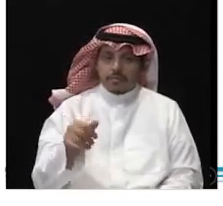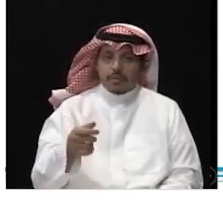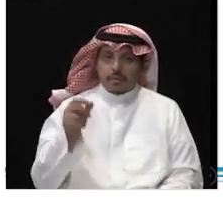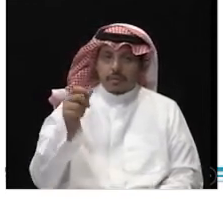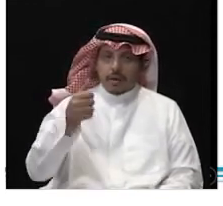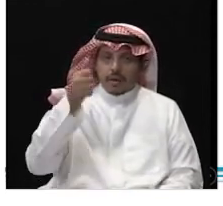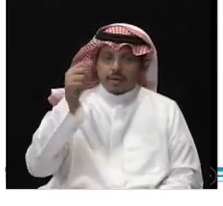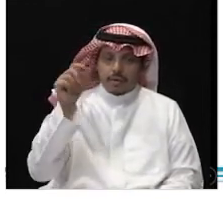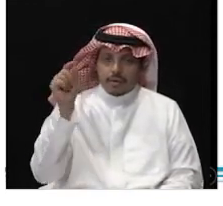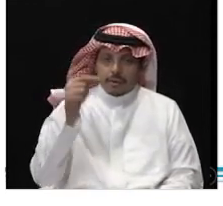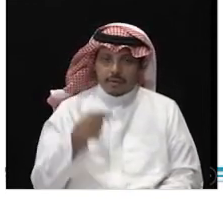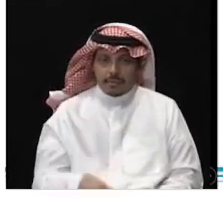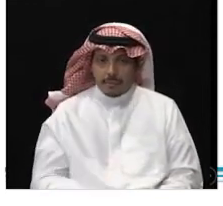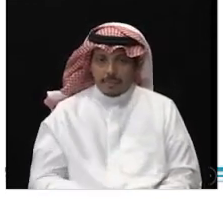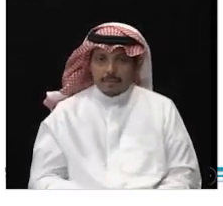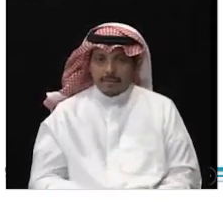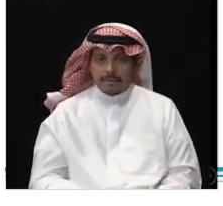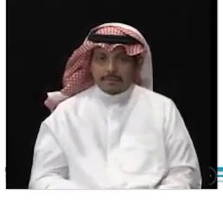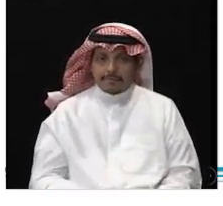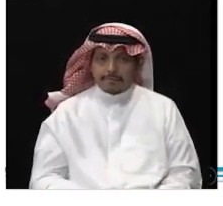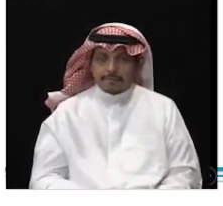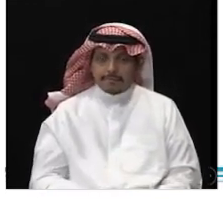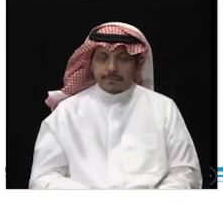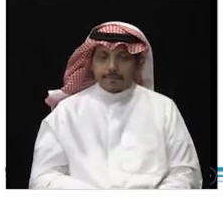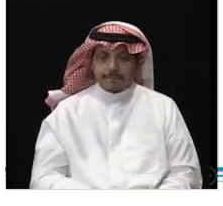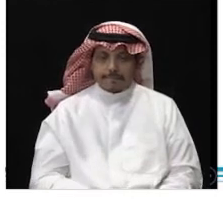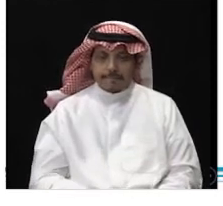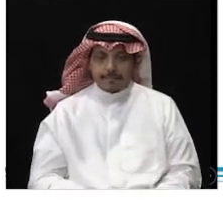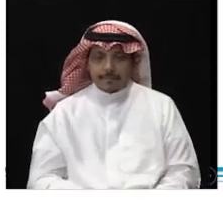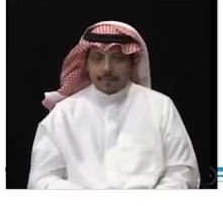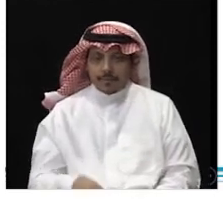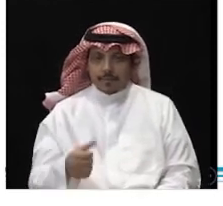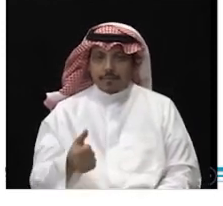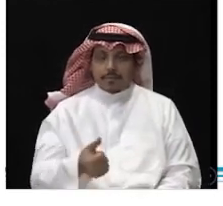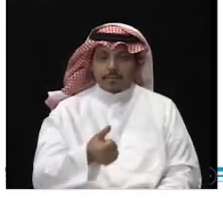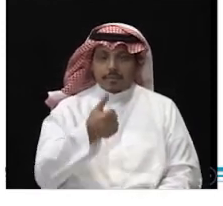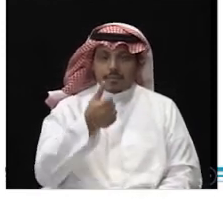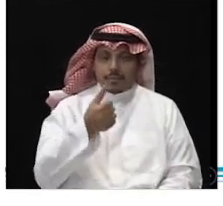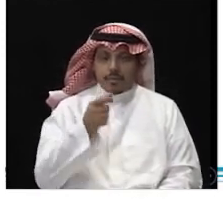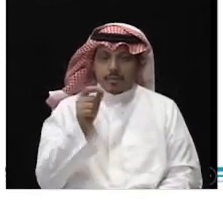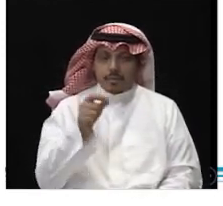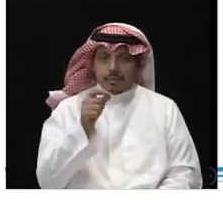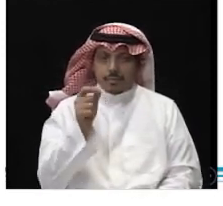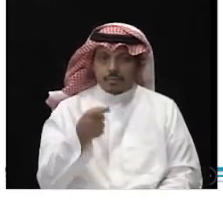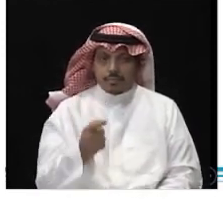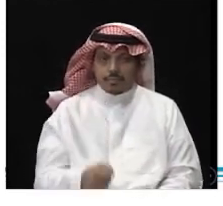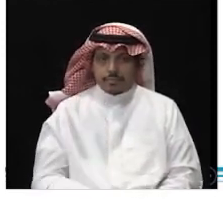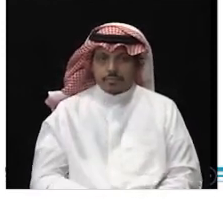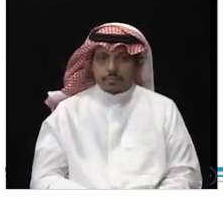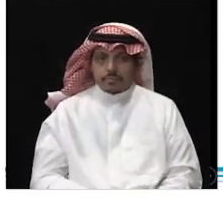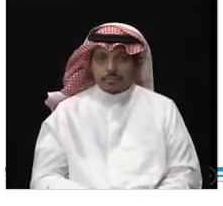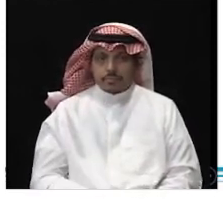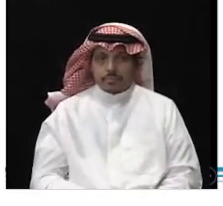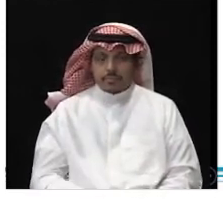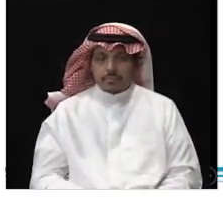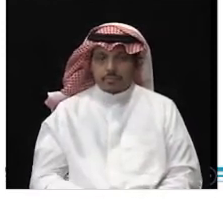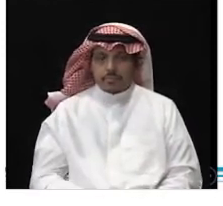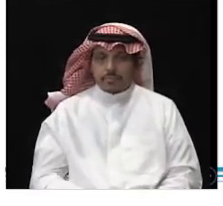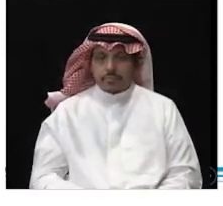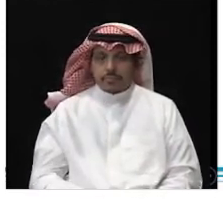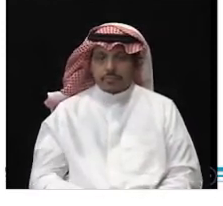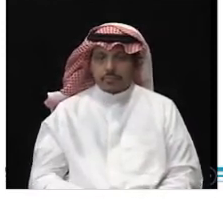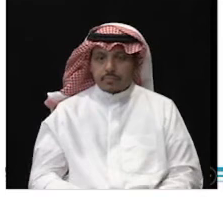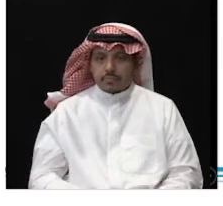قلم، قلما. لاحظ هنا الألف هذه العصا بعد التنوين، لا نقرأها ونتوقف دائما